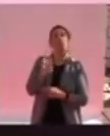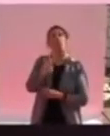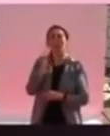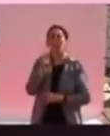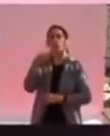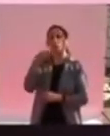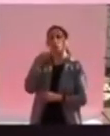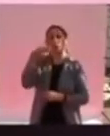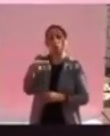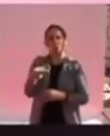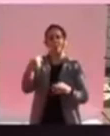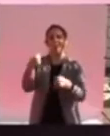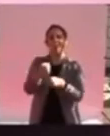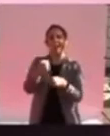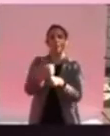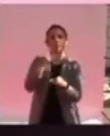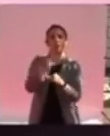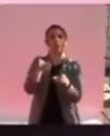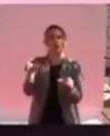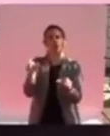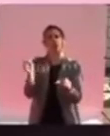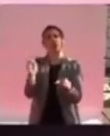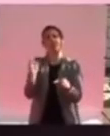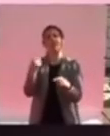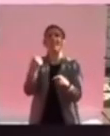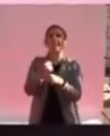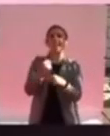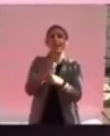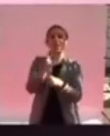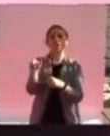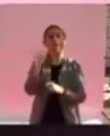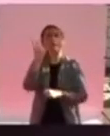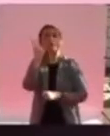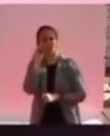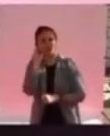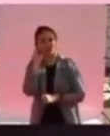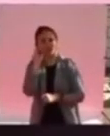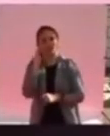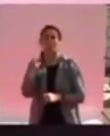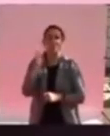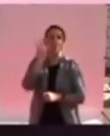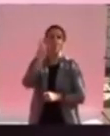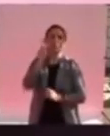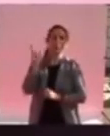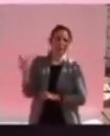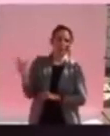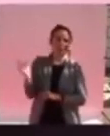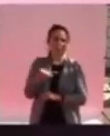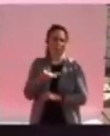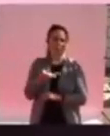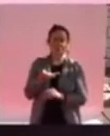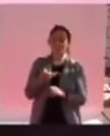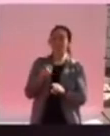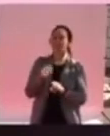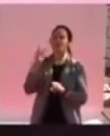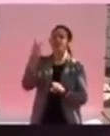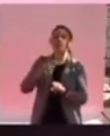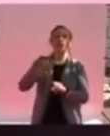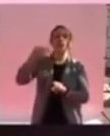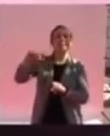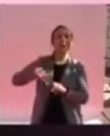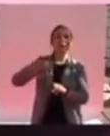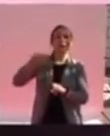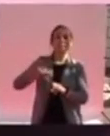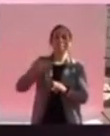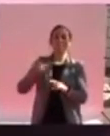tre donne e lo dico anche perché come si fa sempre quando si preparano queste iniziative ho letto